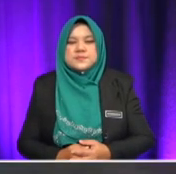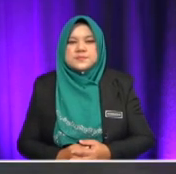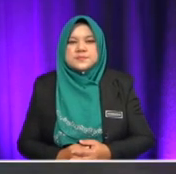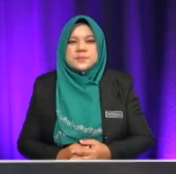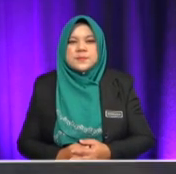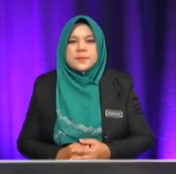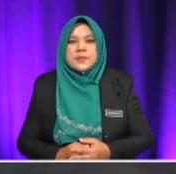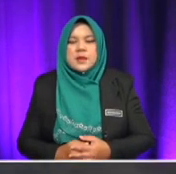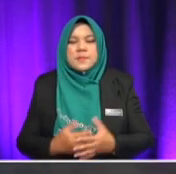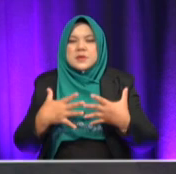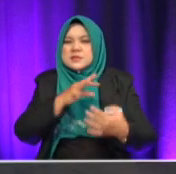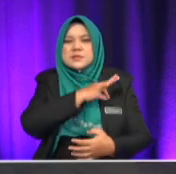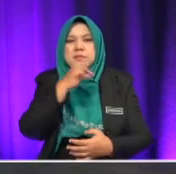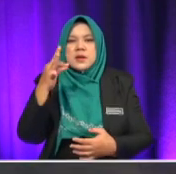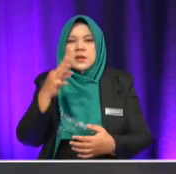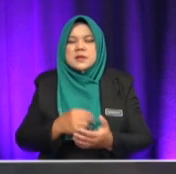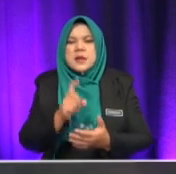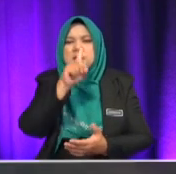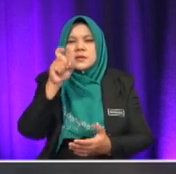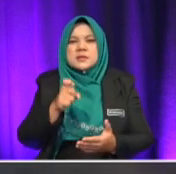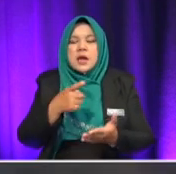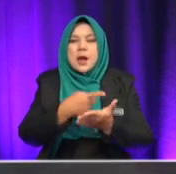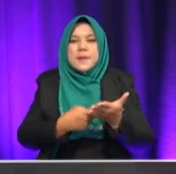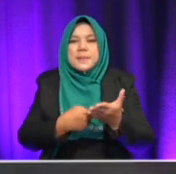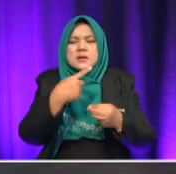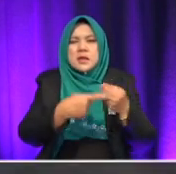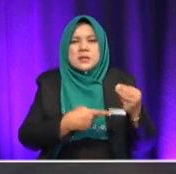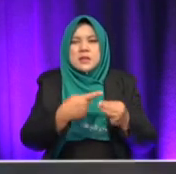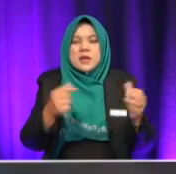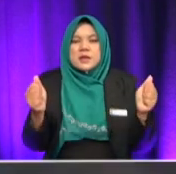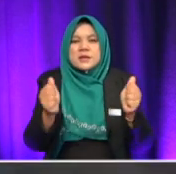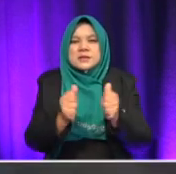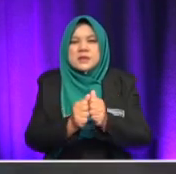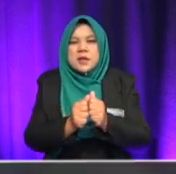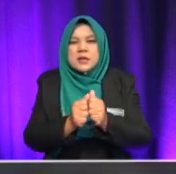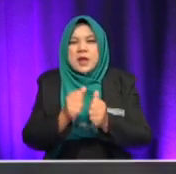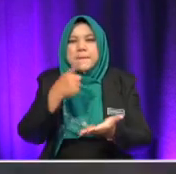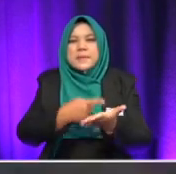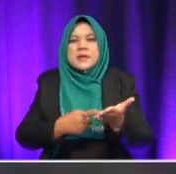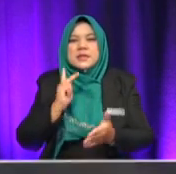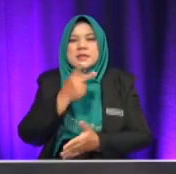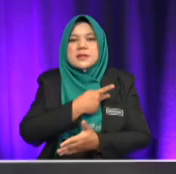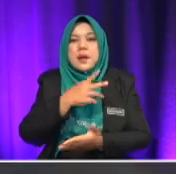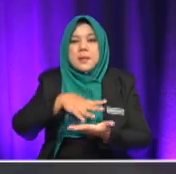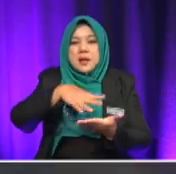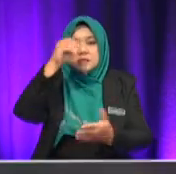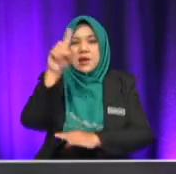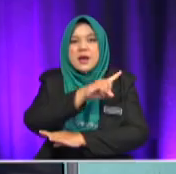kami semua bersemangat tadi apa kaitan gini tadi dengan mata pelajaran kita pada hari ini dipercaya